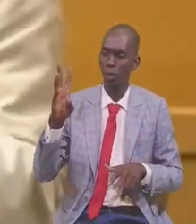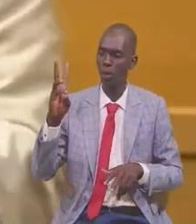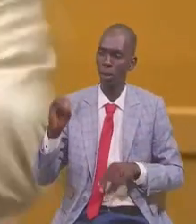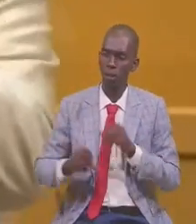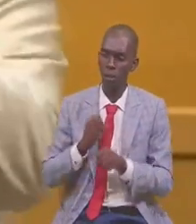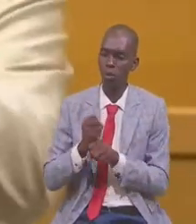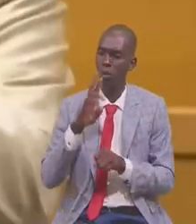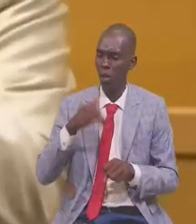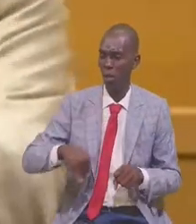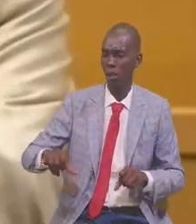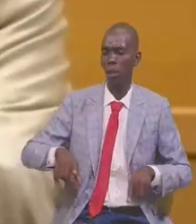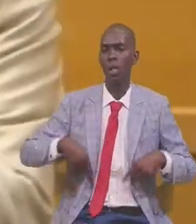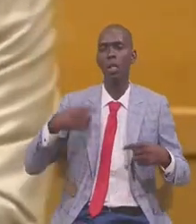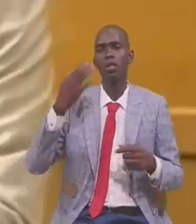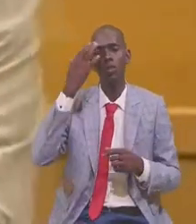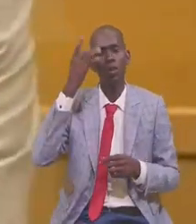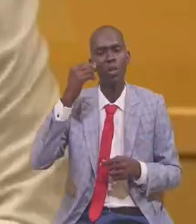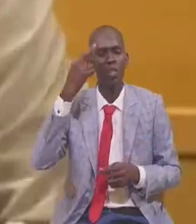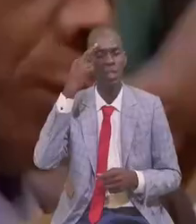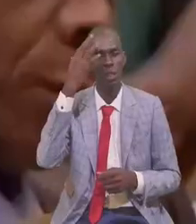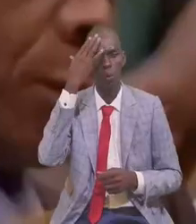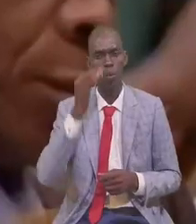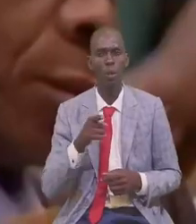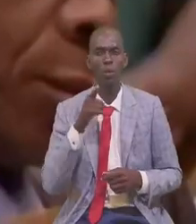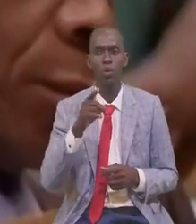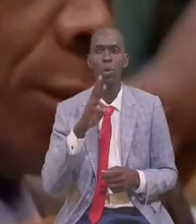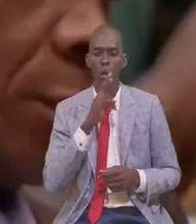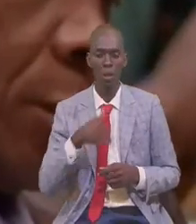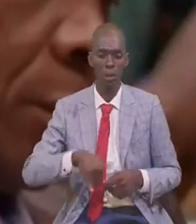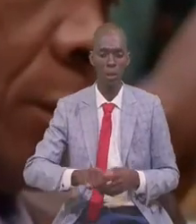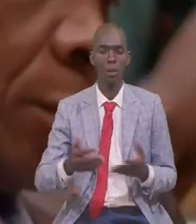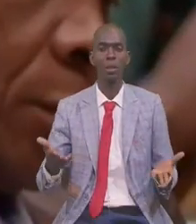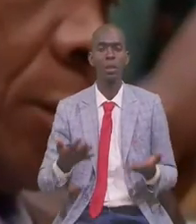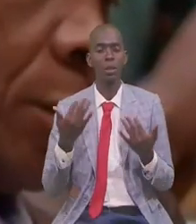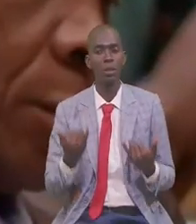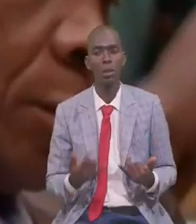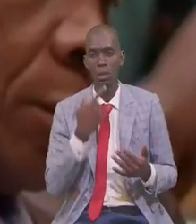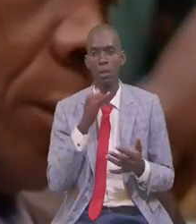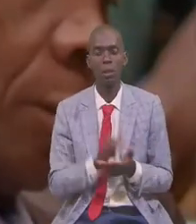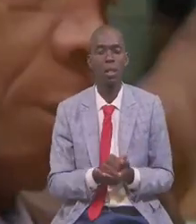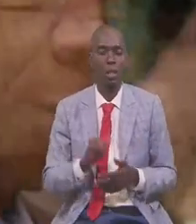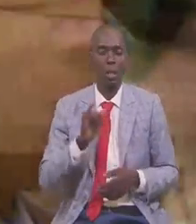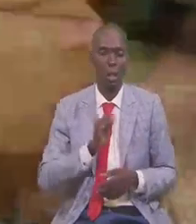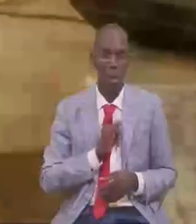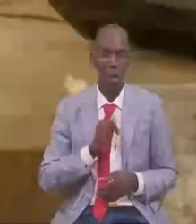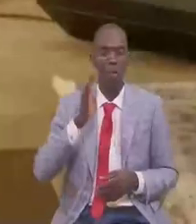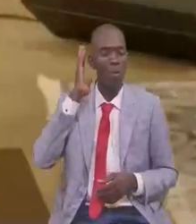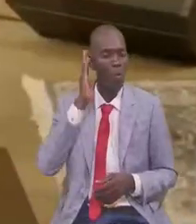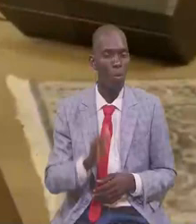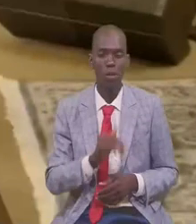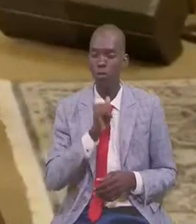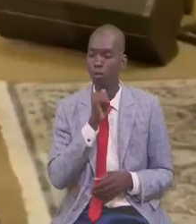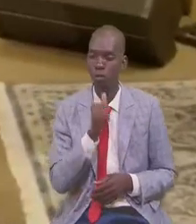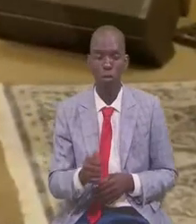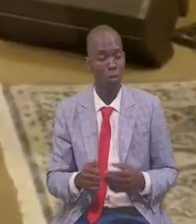vivant. Il faut connaître la raison pour laquelle tu es encore sur la terre. Et dis, je ne te laisserai point.